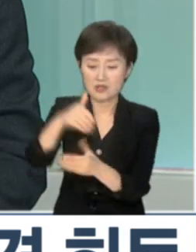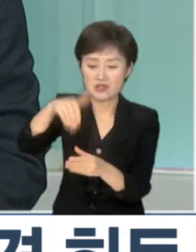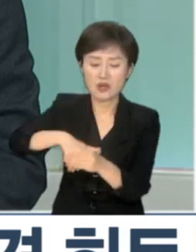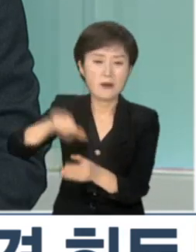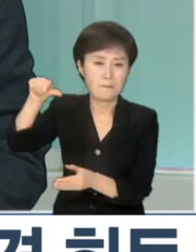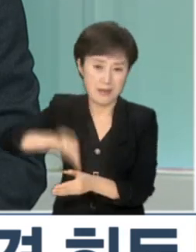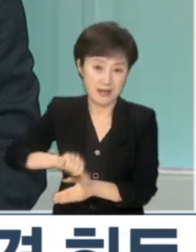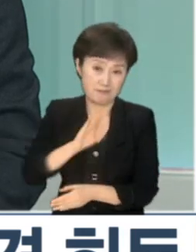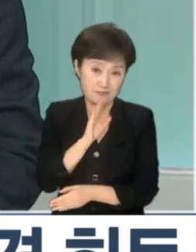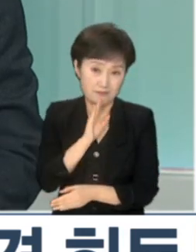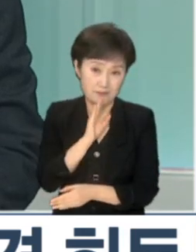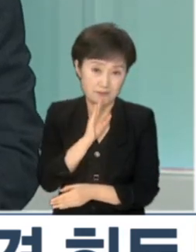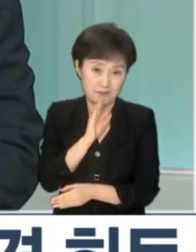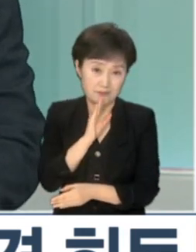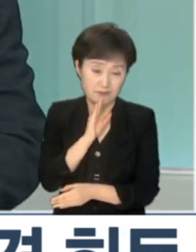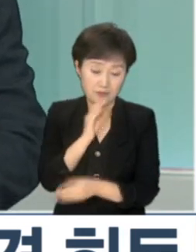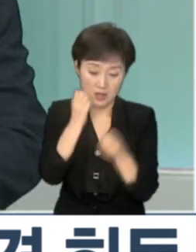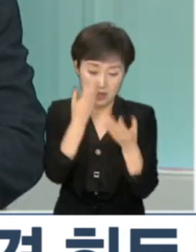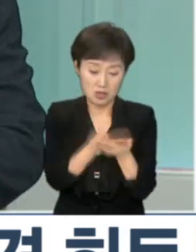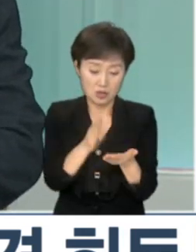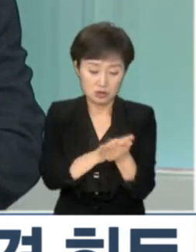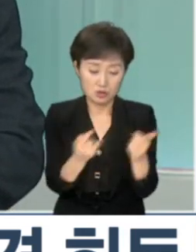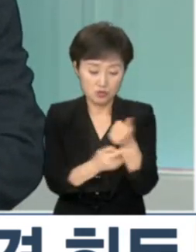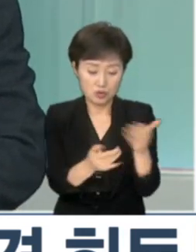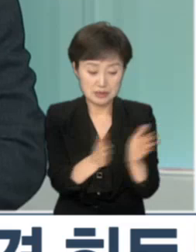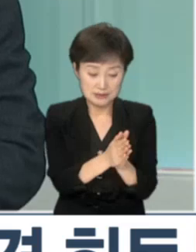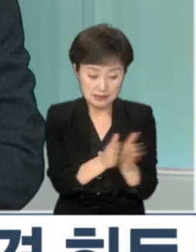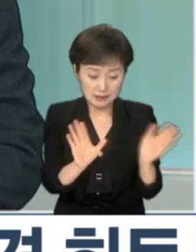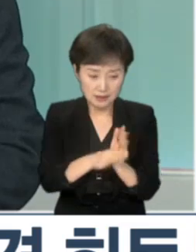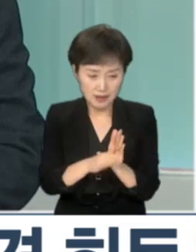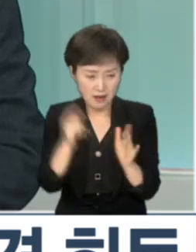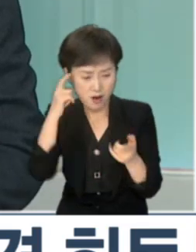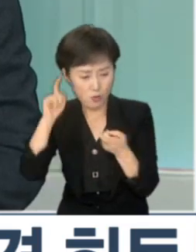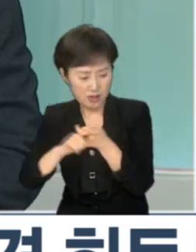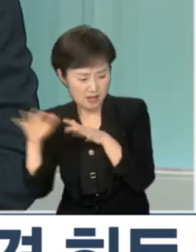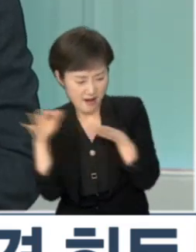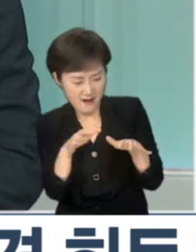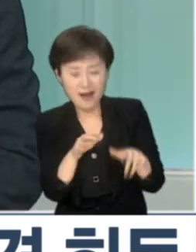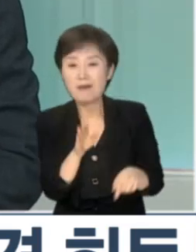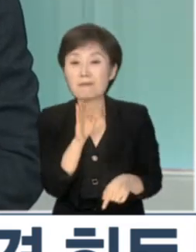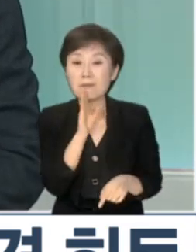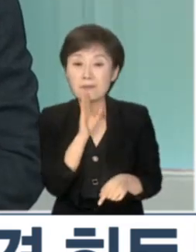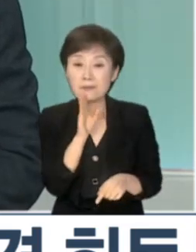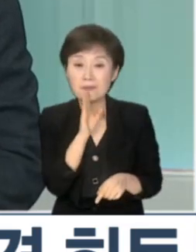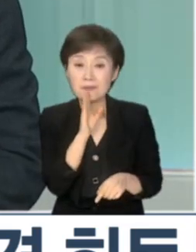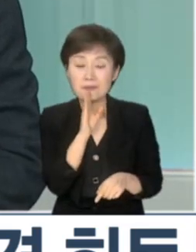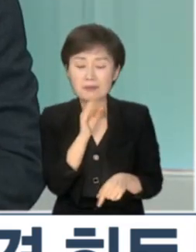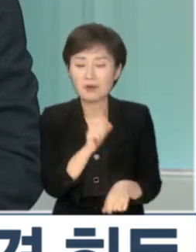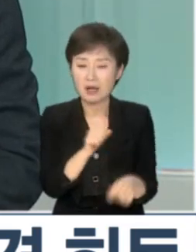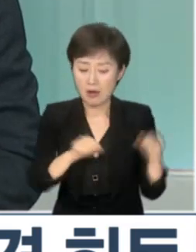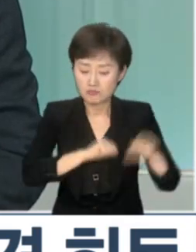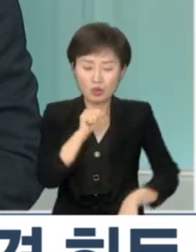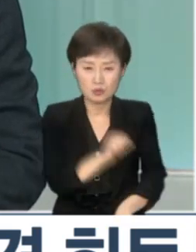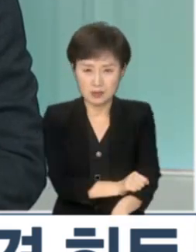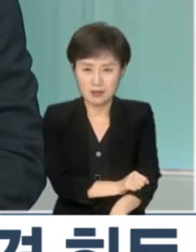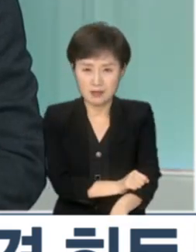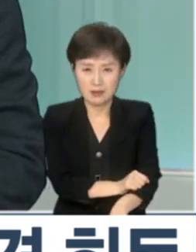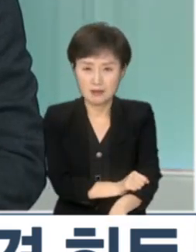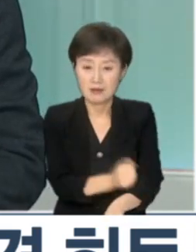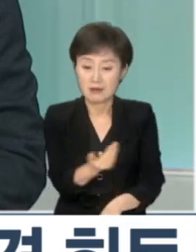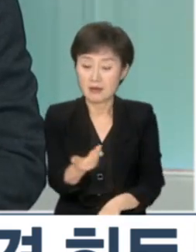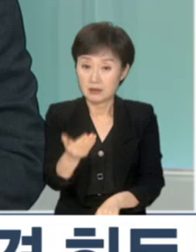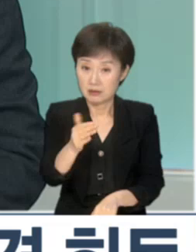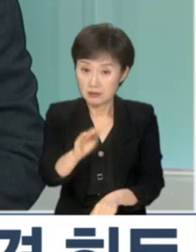않습니까? 혁신위가 출범할 적에 사실 그 이슈 선점하고 이런 국민의 정서를 전달하고 이런 것들을 상당히 잘했습니다. 잘했는데